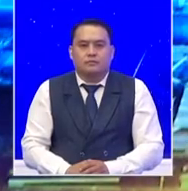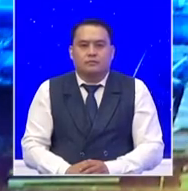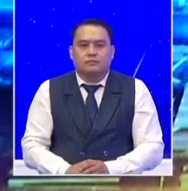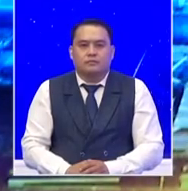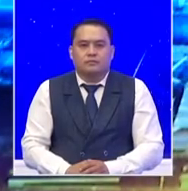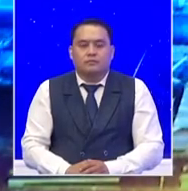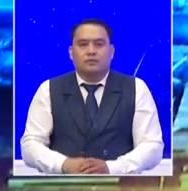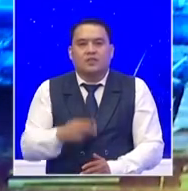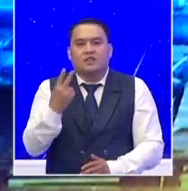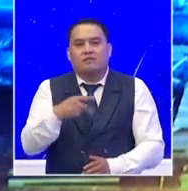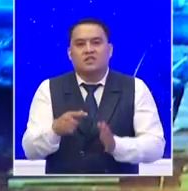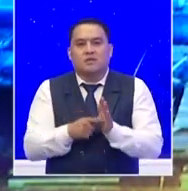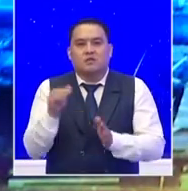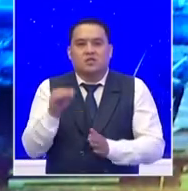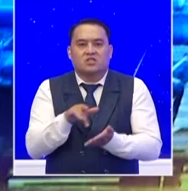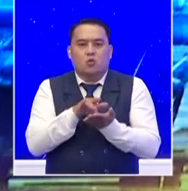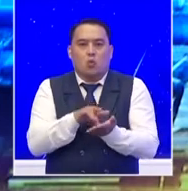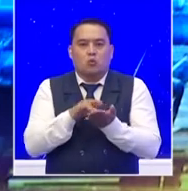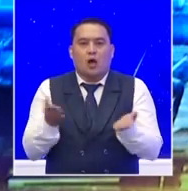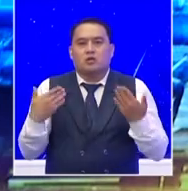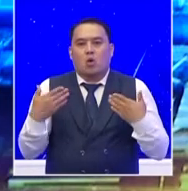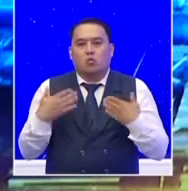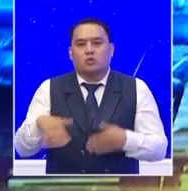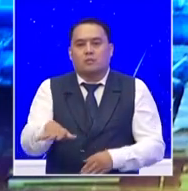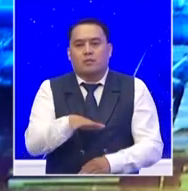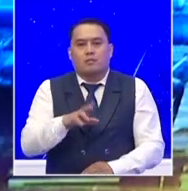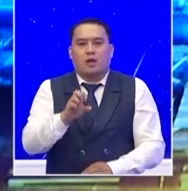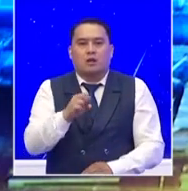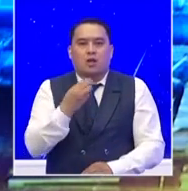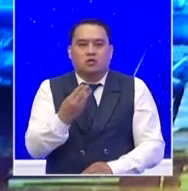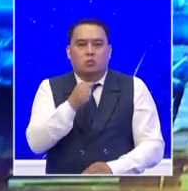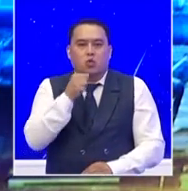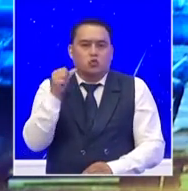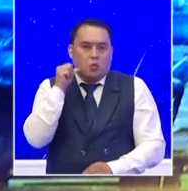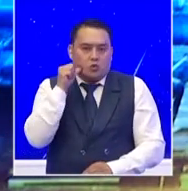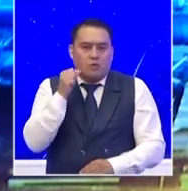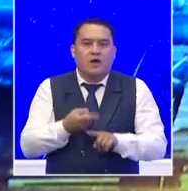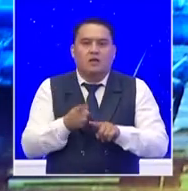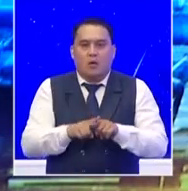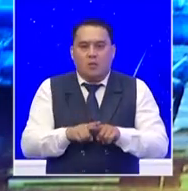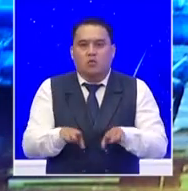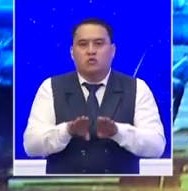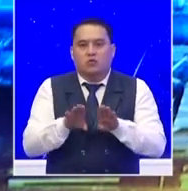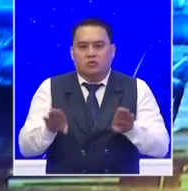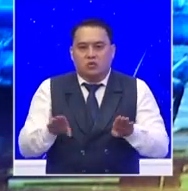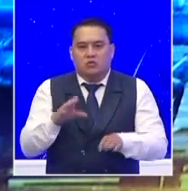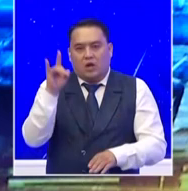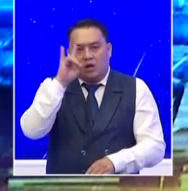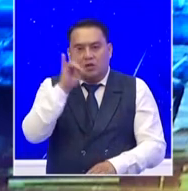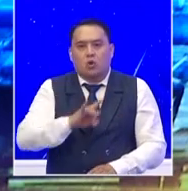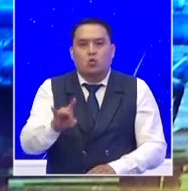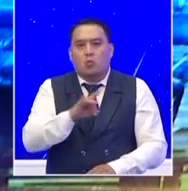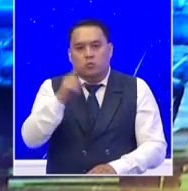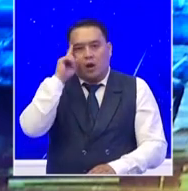К другим темам. 27 тысяч туристов отдохнуло на побережье озера Балхаш в прошлом году. В нынешнем сезоне власти Сарканского